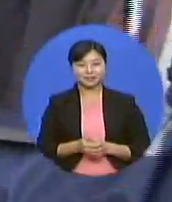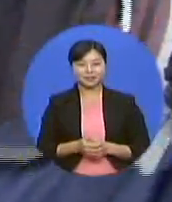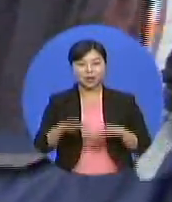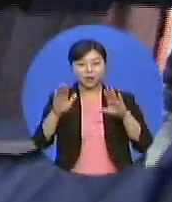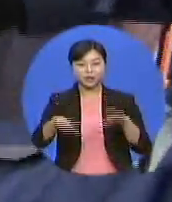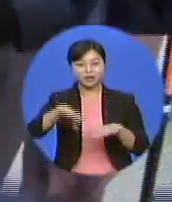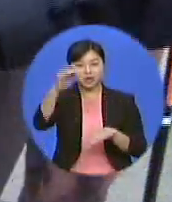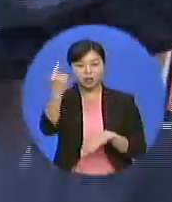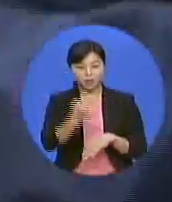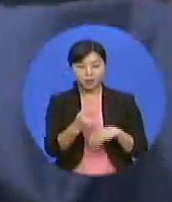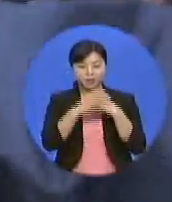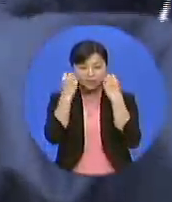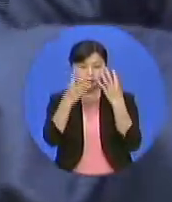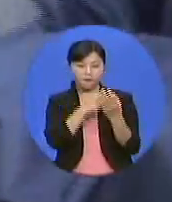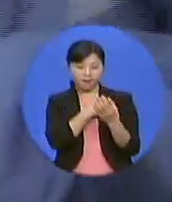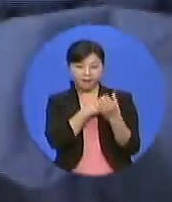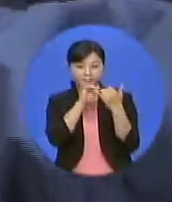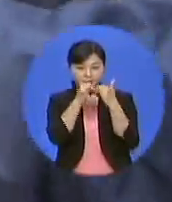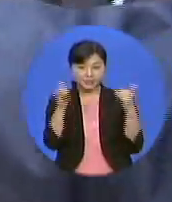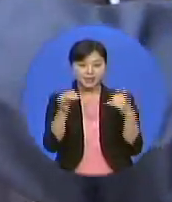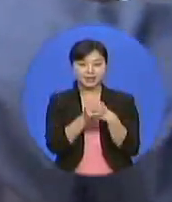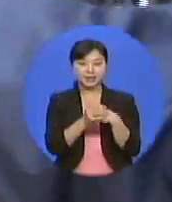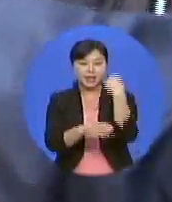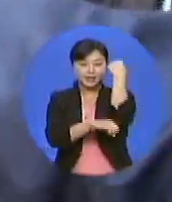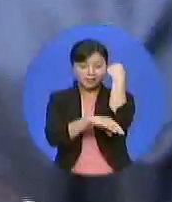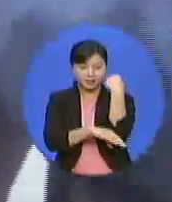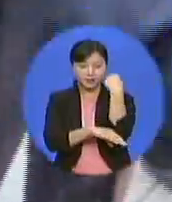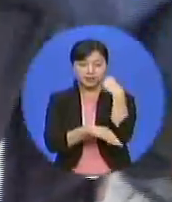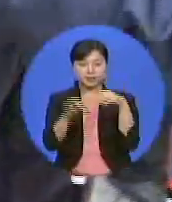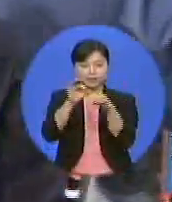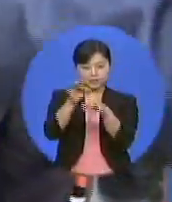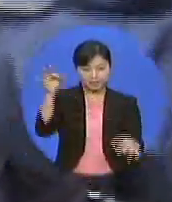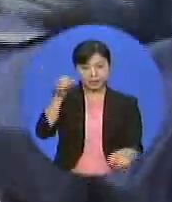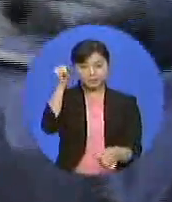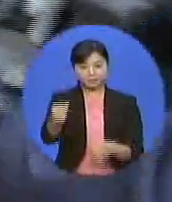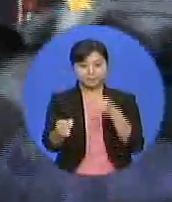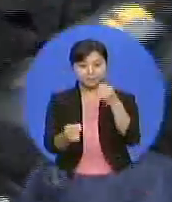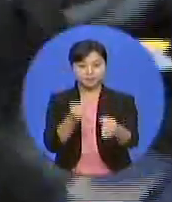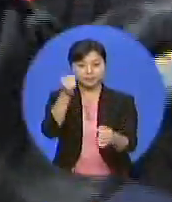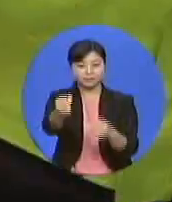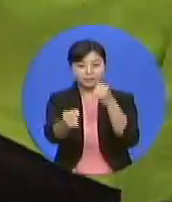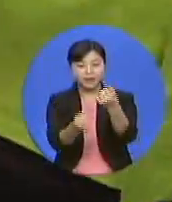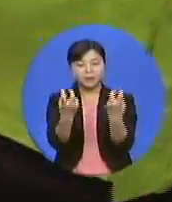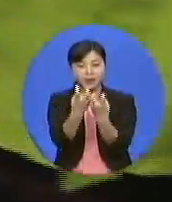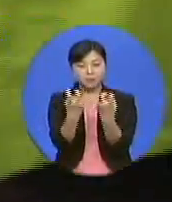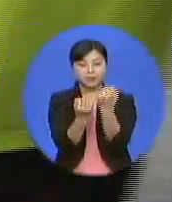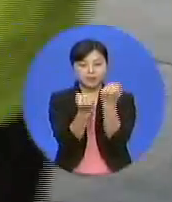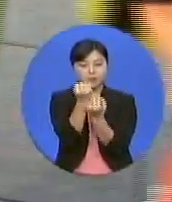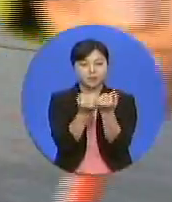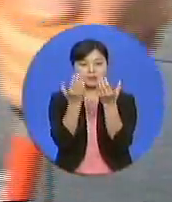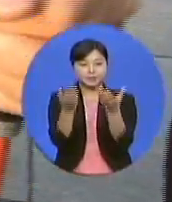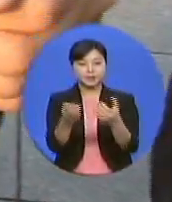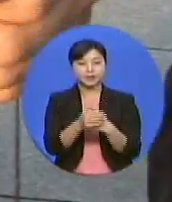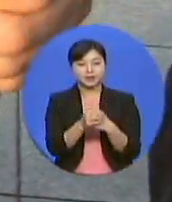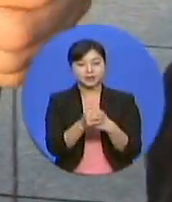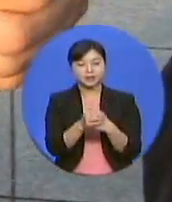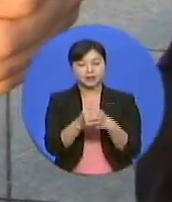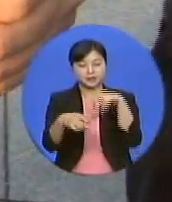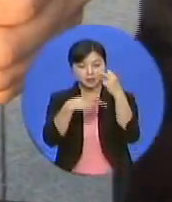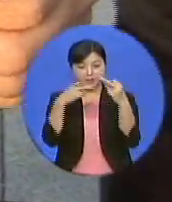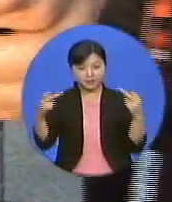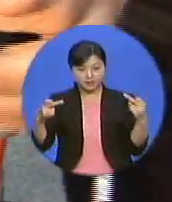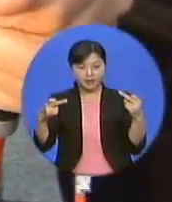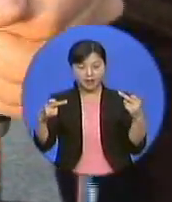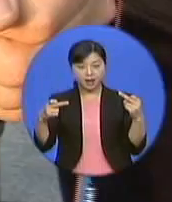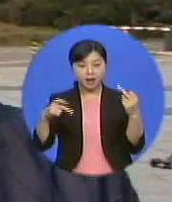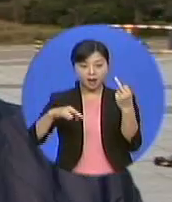오늘 처음 온 신입 회원들에게는 아주 기초적인 스틱 사용법부터 알려주는데. 네, 보통 우리가 이제 등산하게 되면 등산